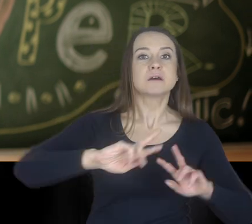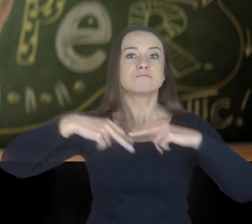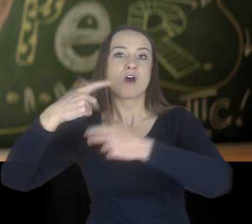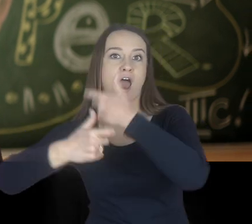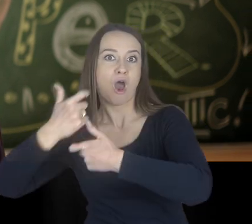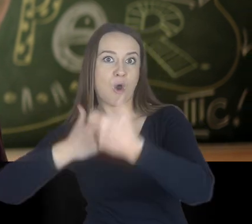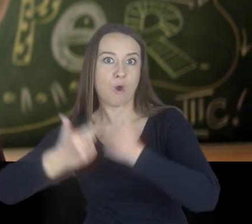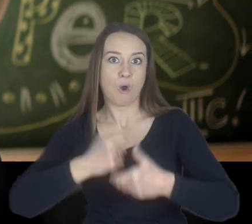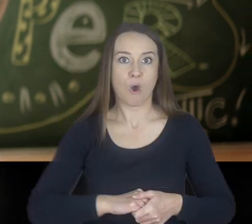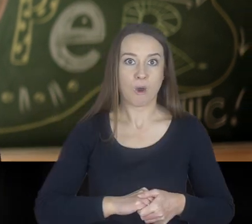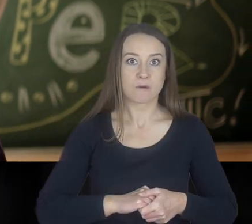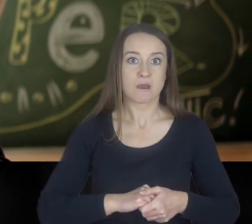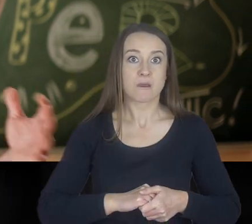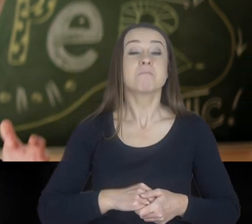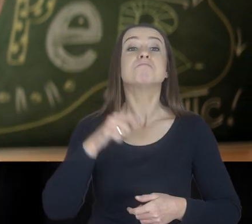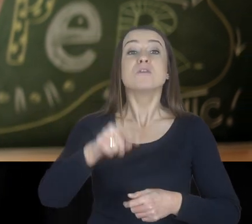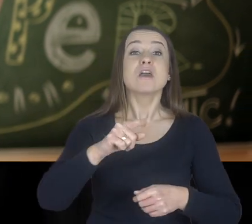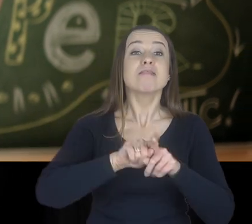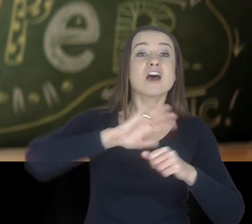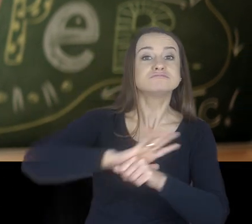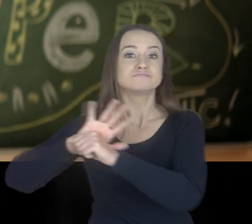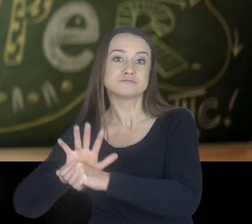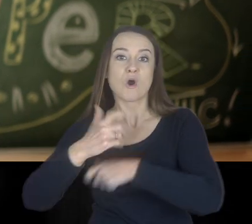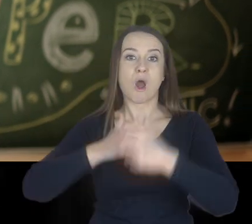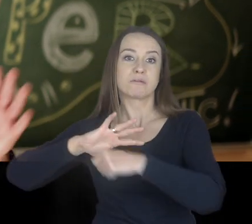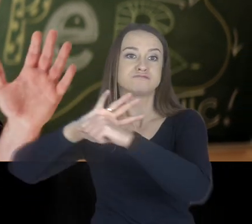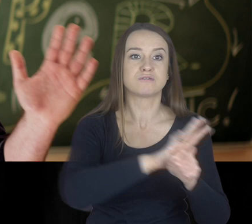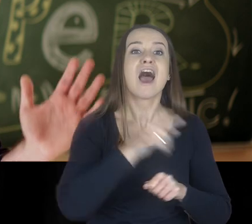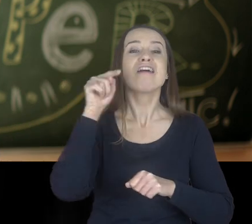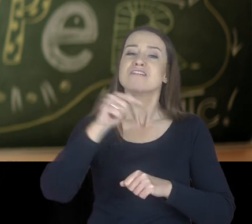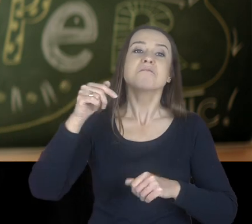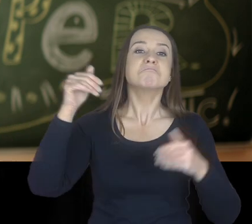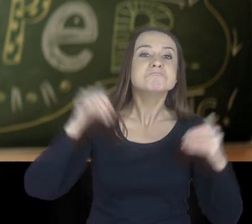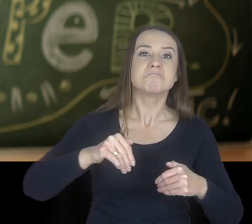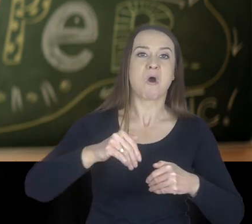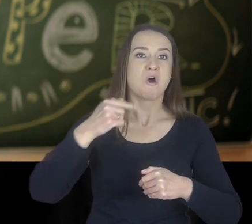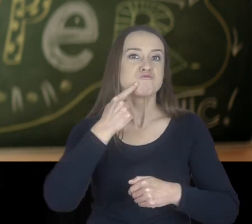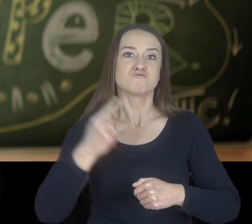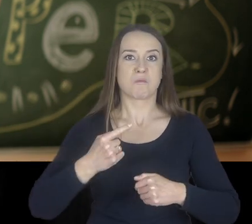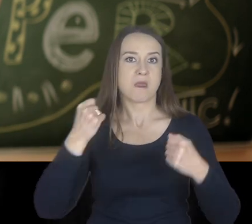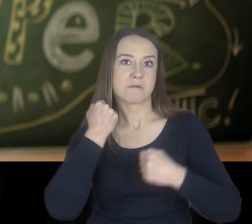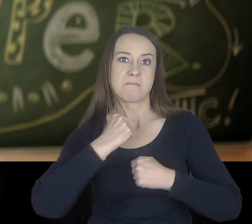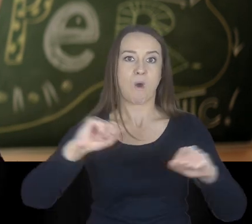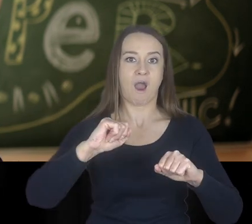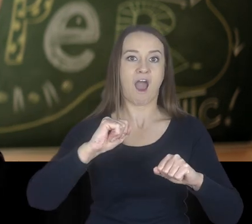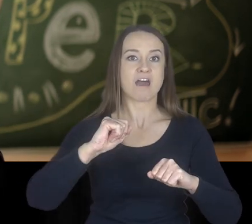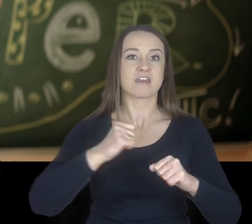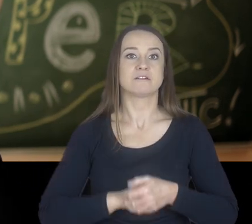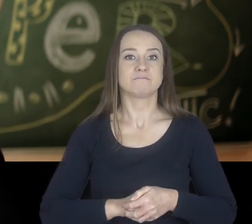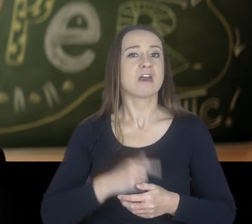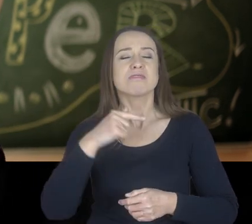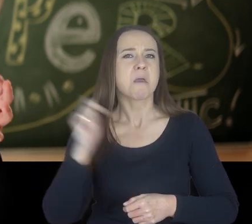Dlatego ty możesz być superbohaterem lub superbohaterką. Nawet jeżeli nie nosisz peleryny. Bo, okej,